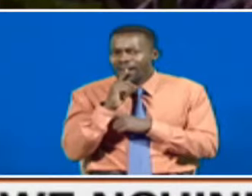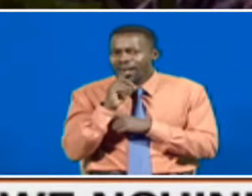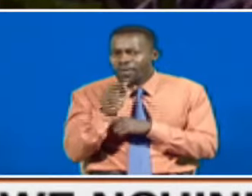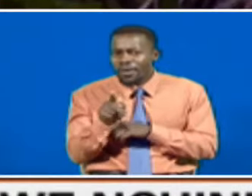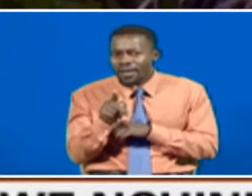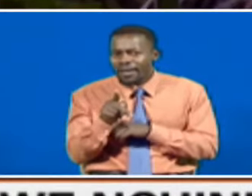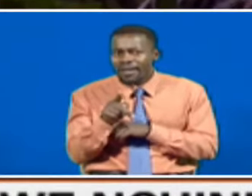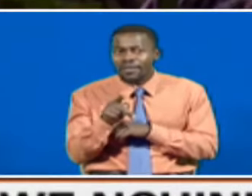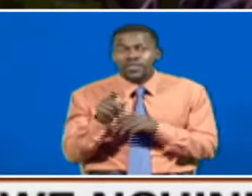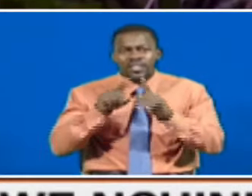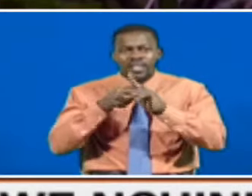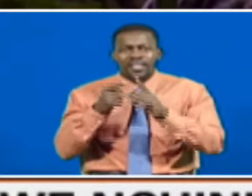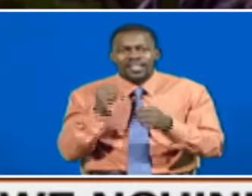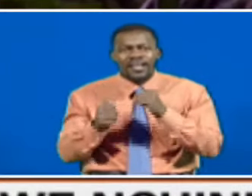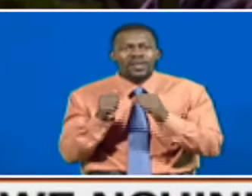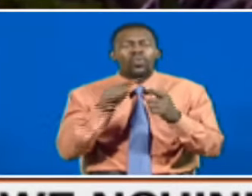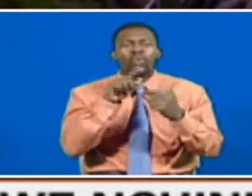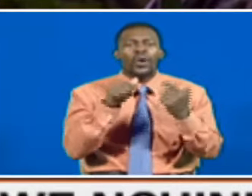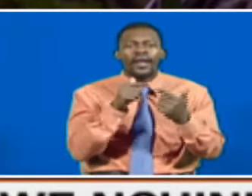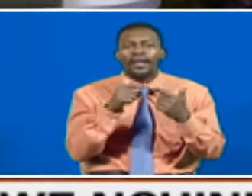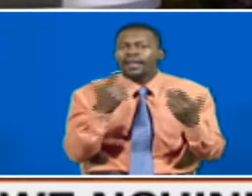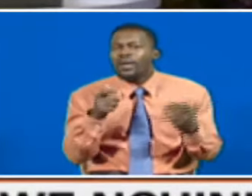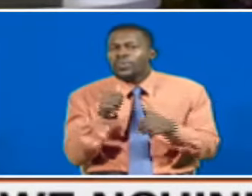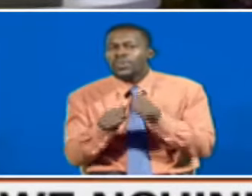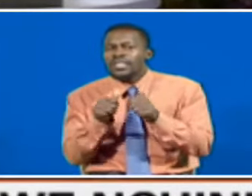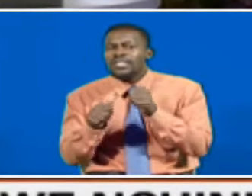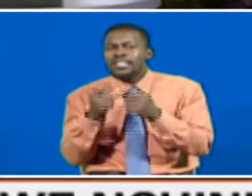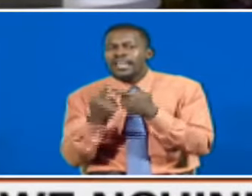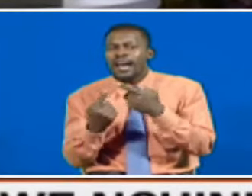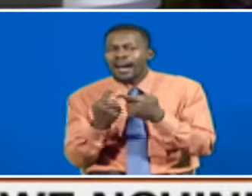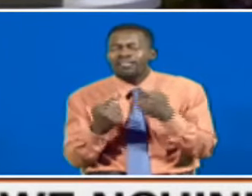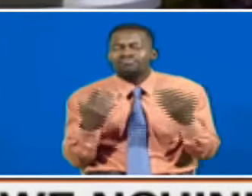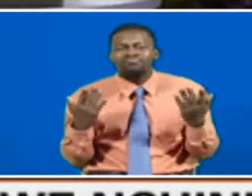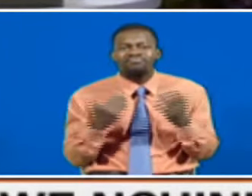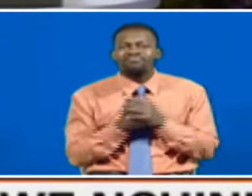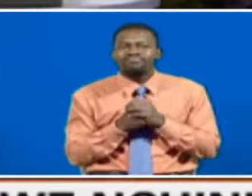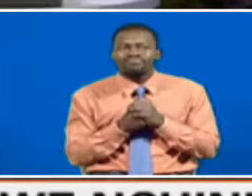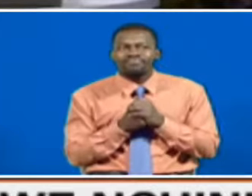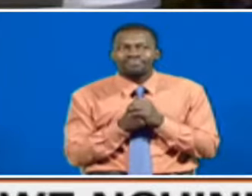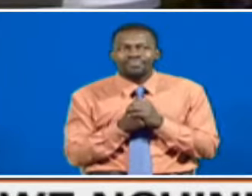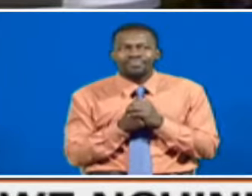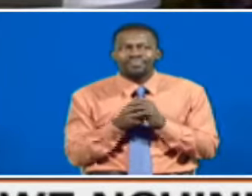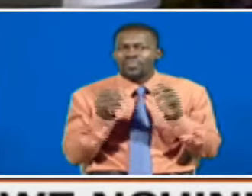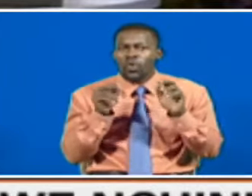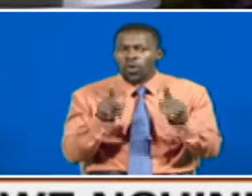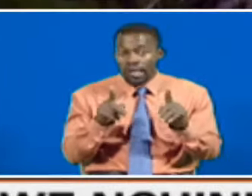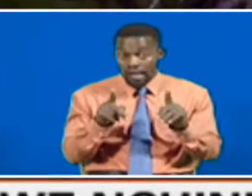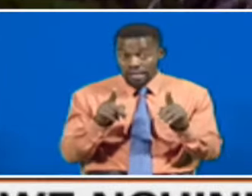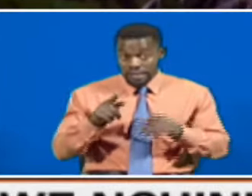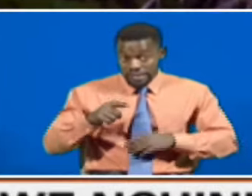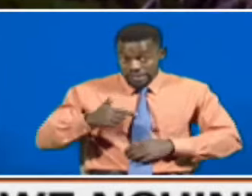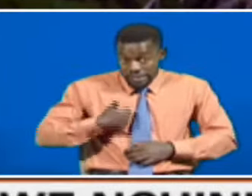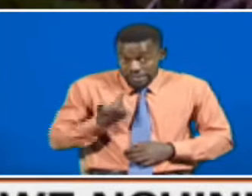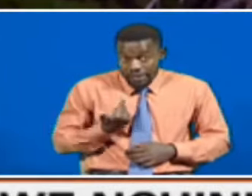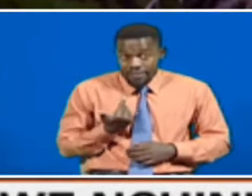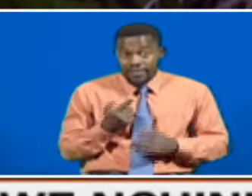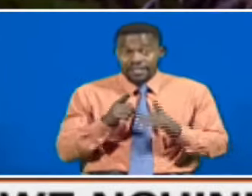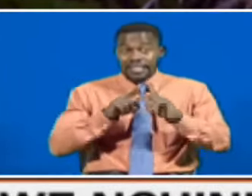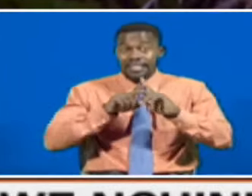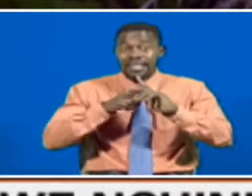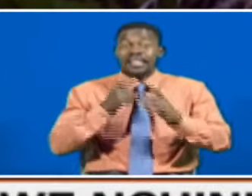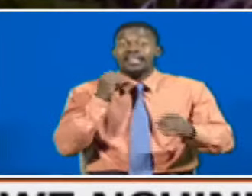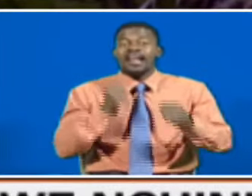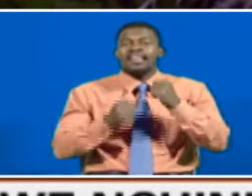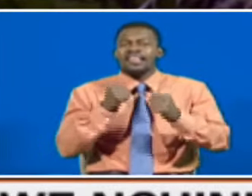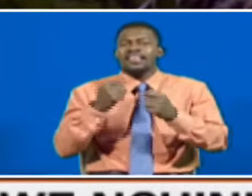mbio mwaka gani labda? Na hadi sasa hivi hizi nitakuwa ni mashindano yako ya ngapi? Well, hizi mbio nilianza kama mwaka